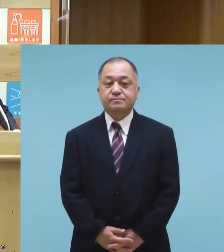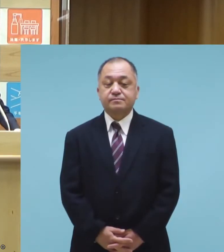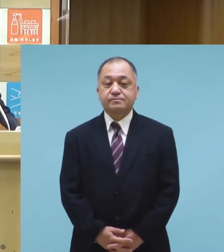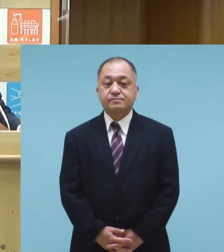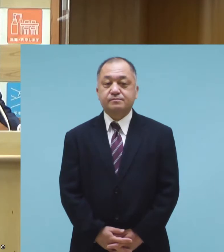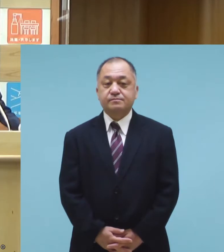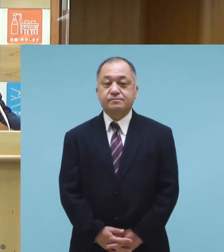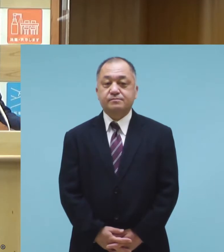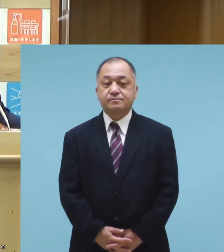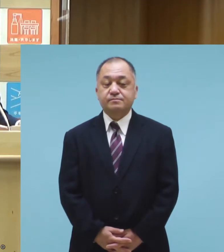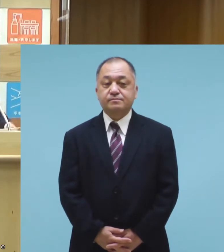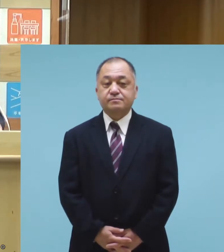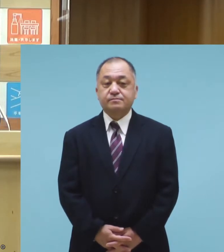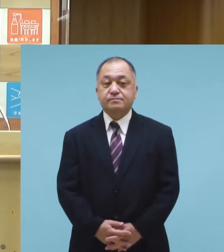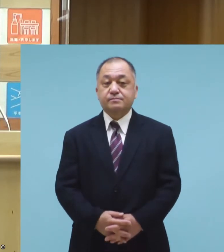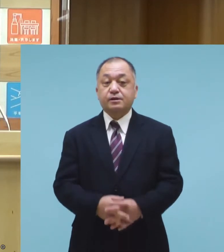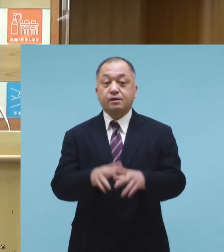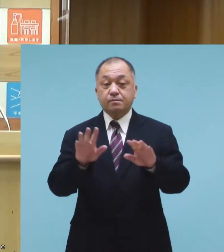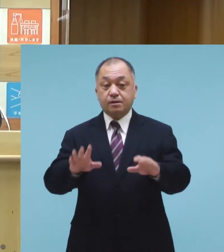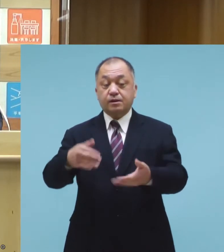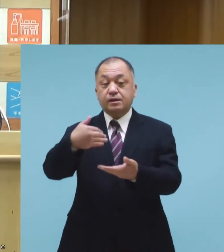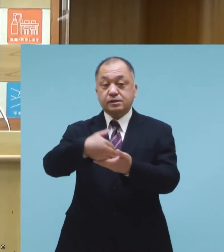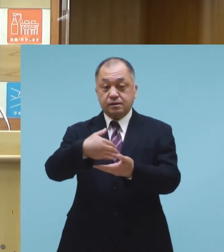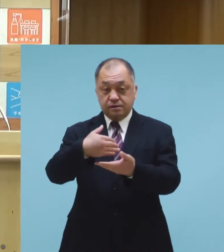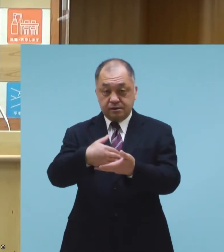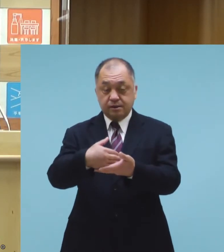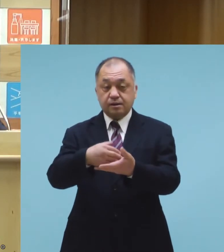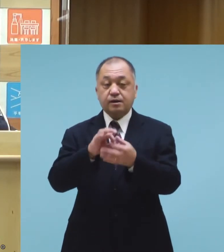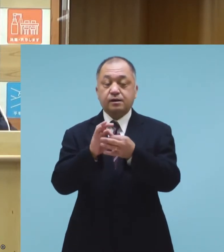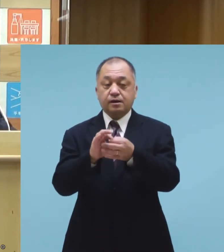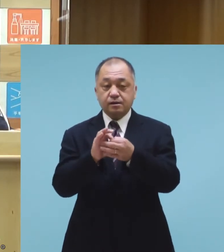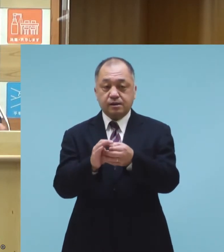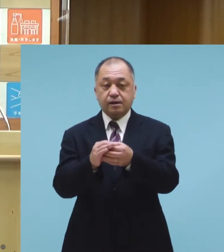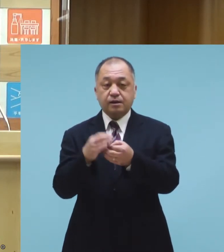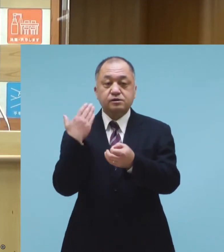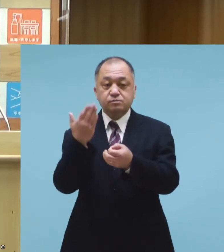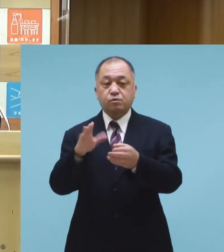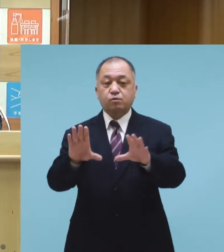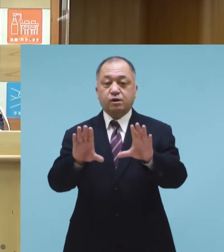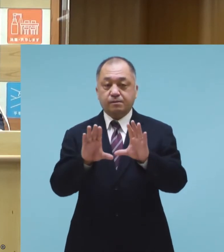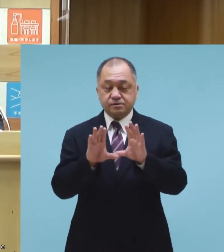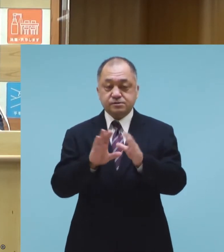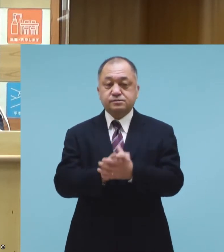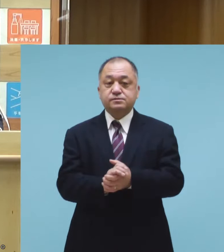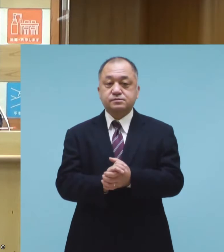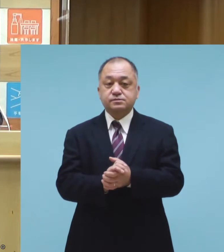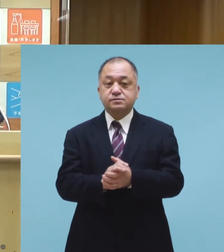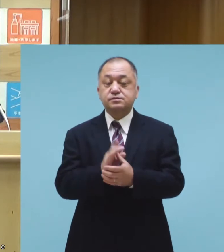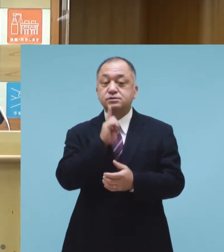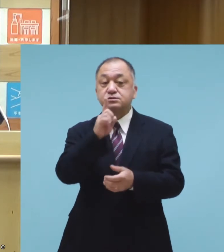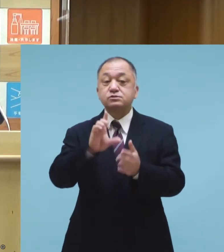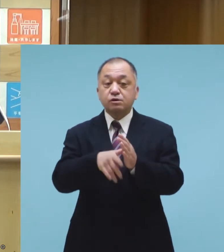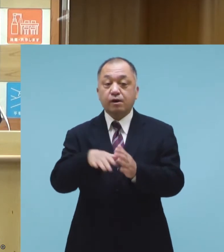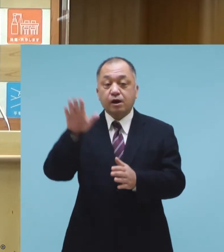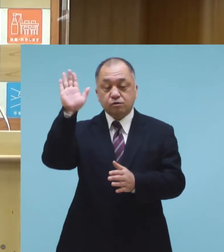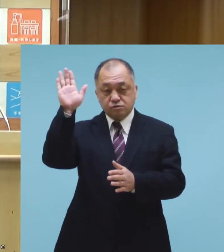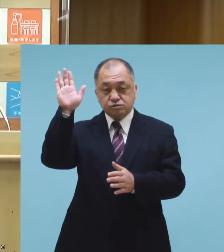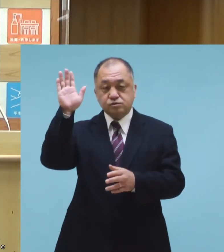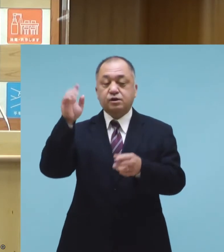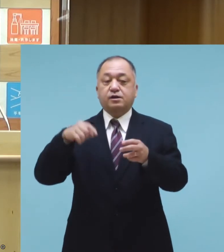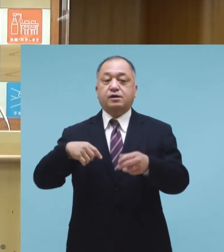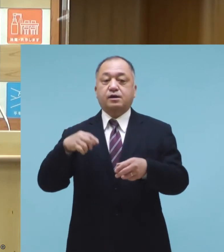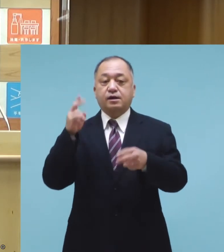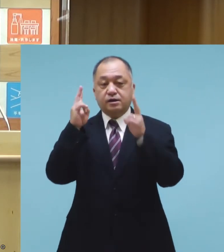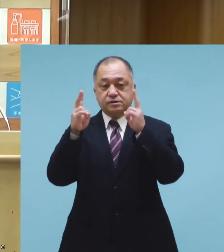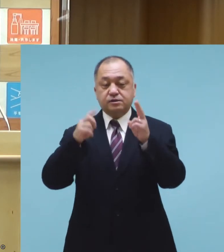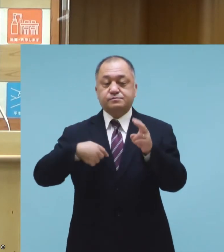それではまず、ただいまお話ししました話題に関するご質問をお受けいたします。発言の際は挙手の上、社名とお